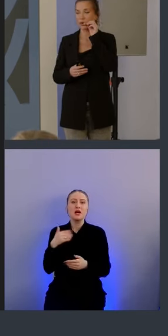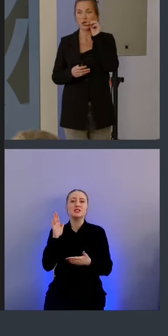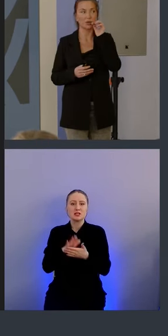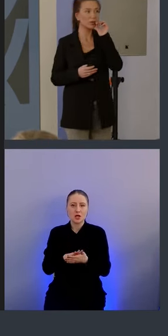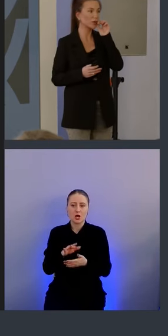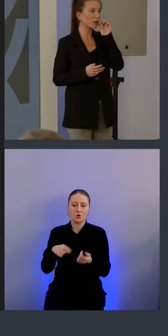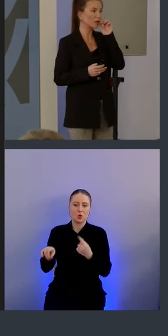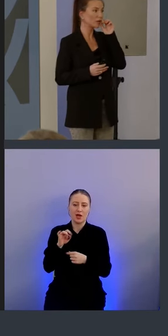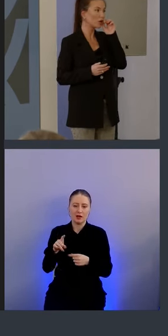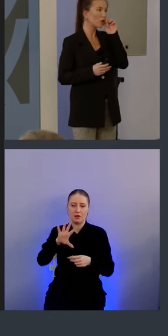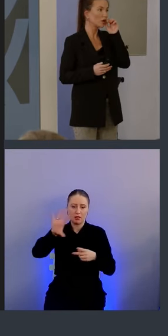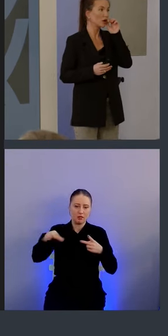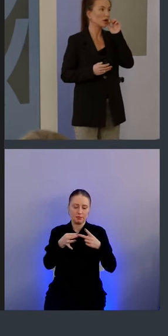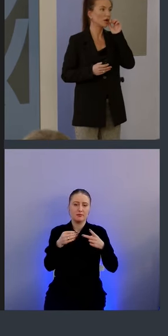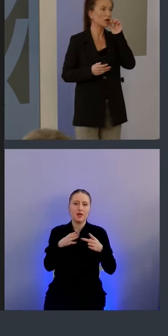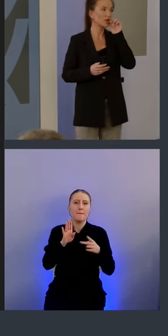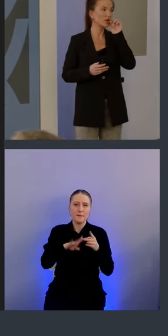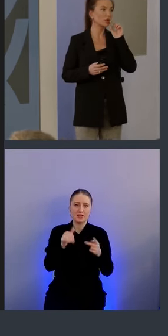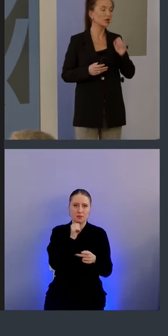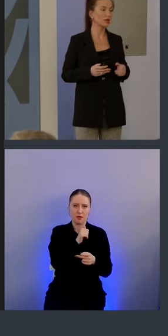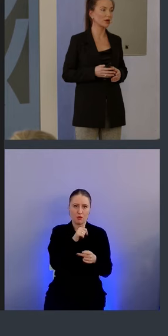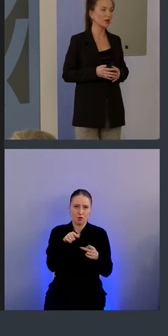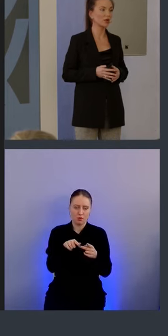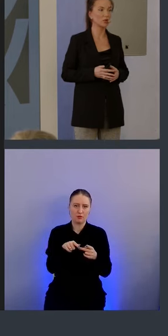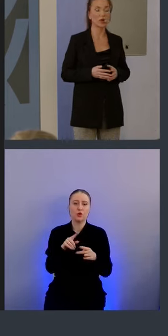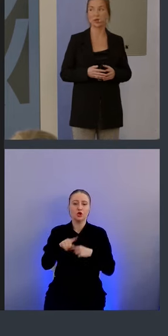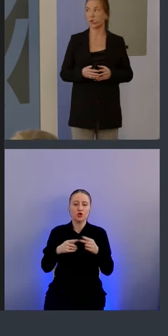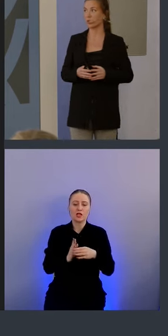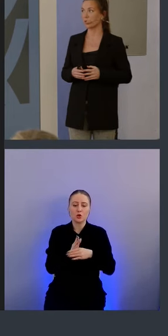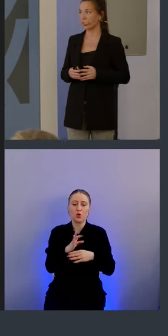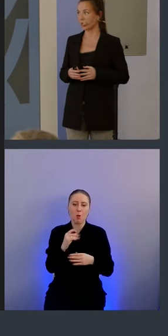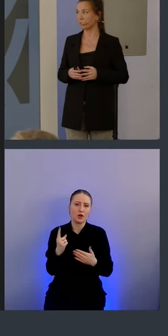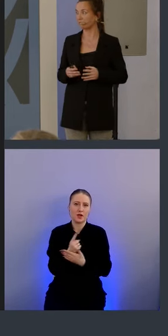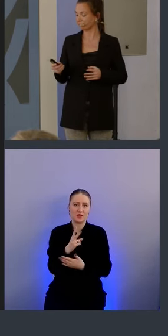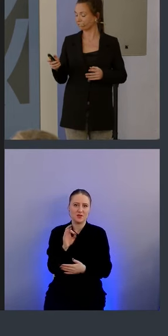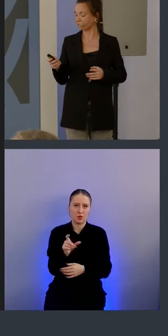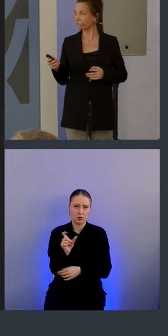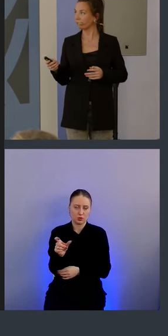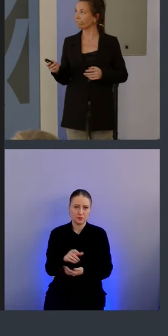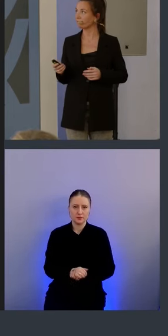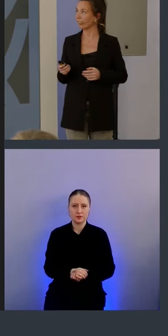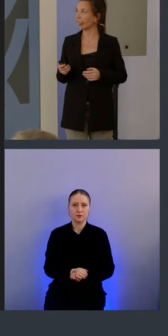их подключаем на беспарольный флоу через аутентификацию по одноразовым кодам.